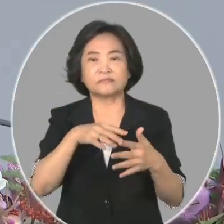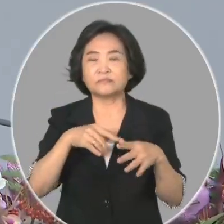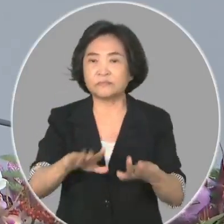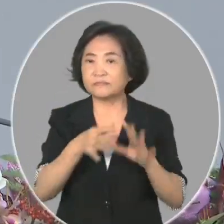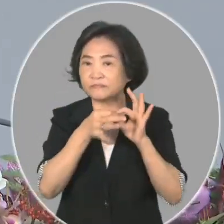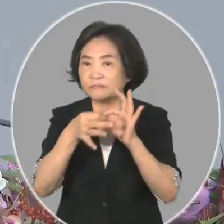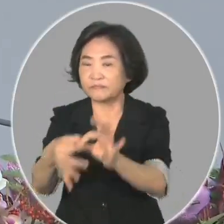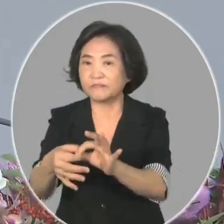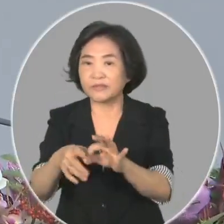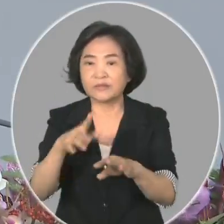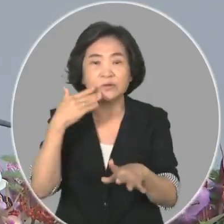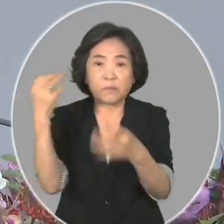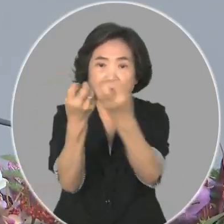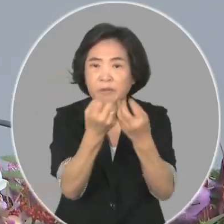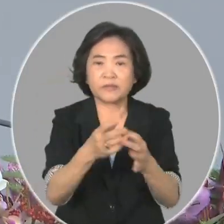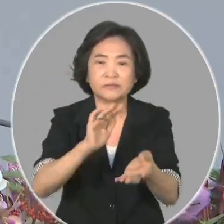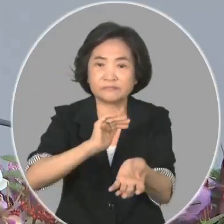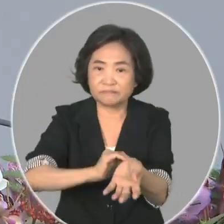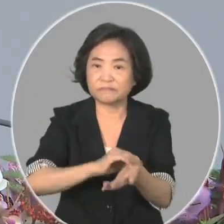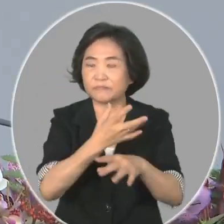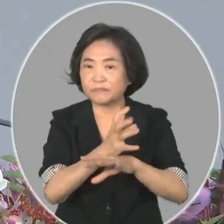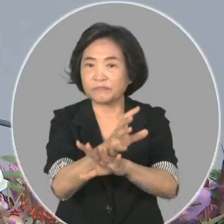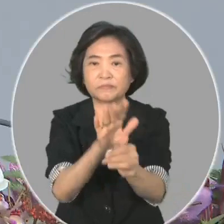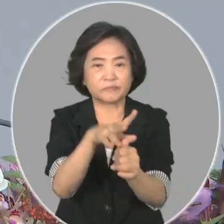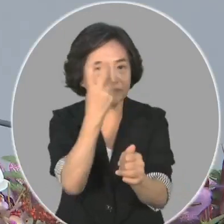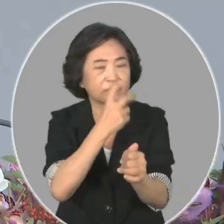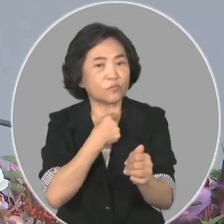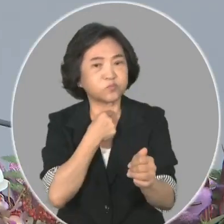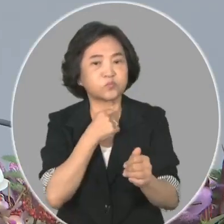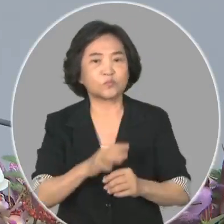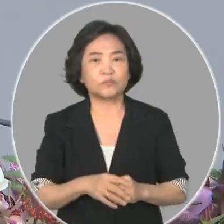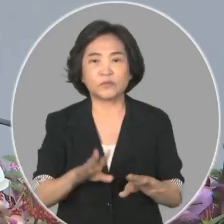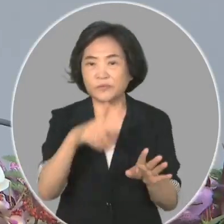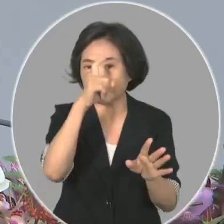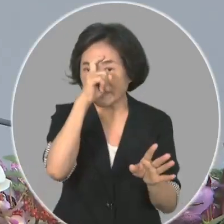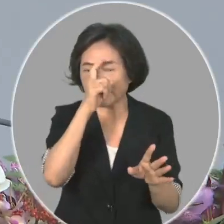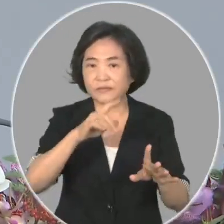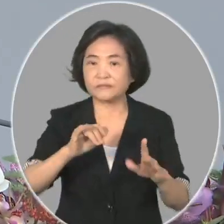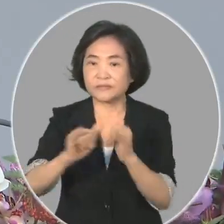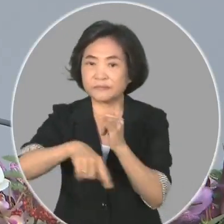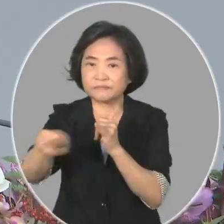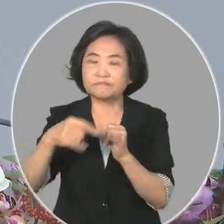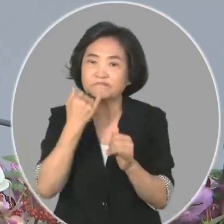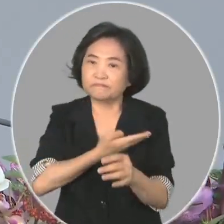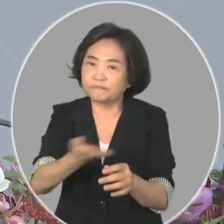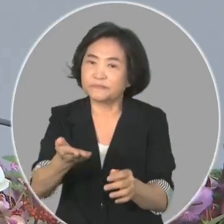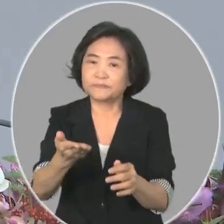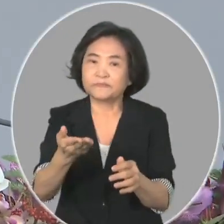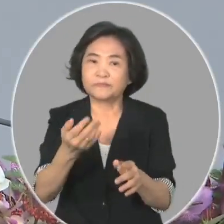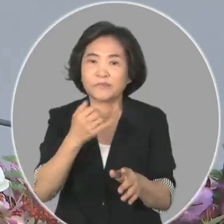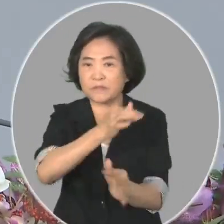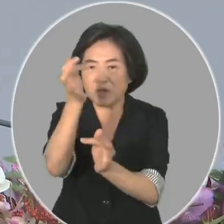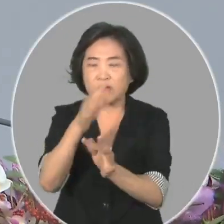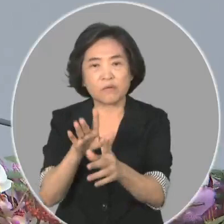升紧急应变、救护和照顾的能量，希望提供国民更完整及周全的